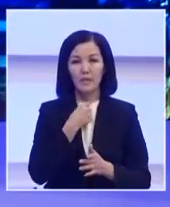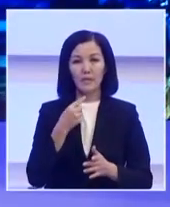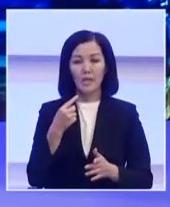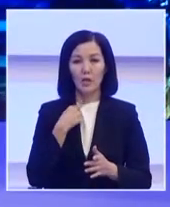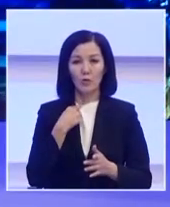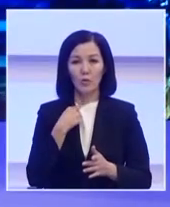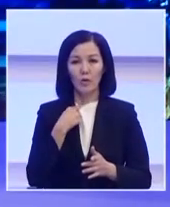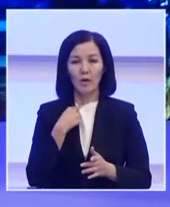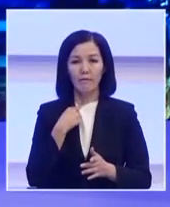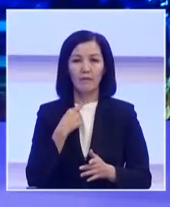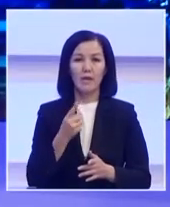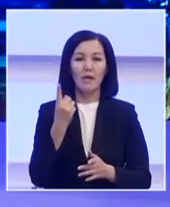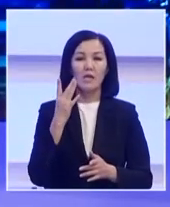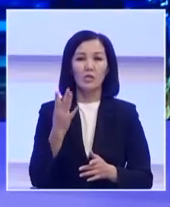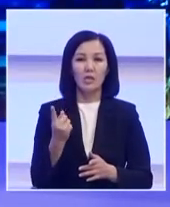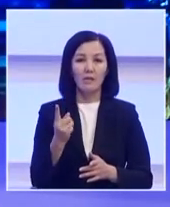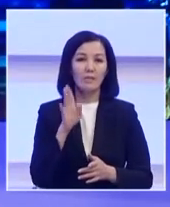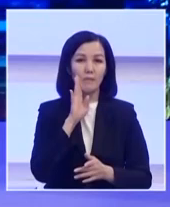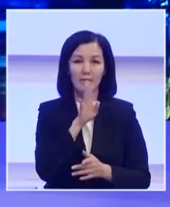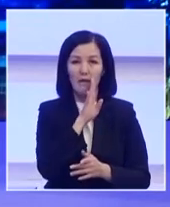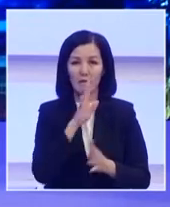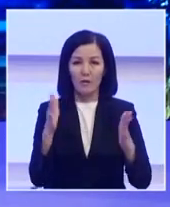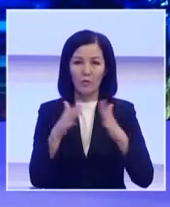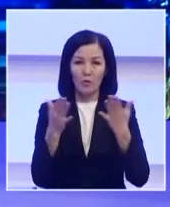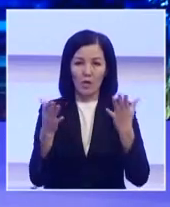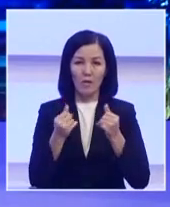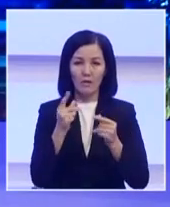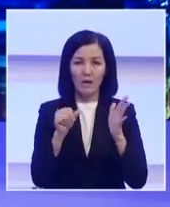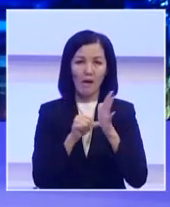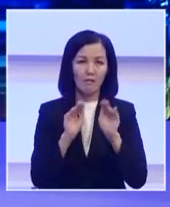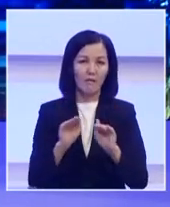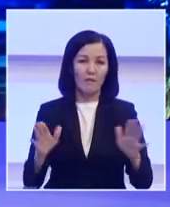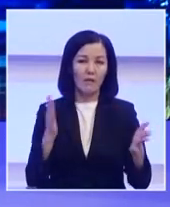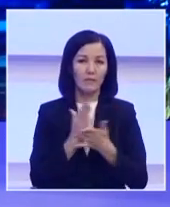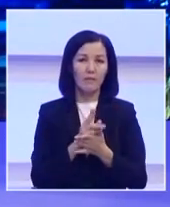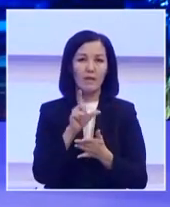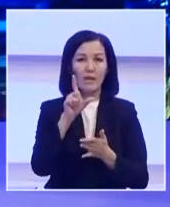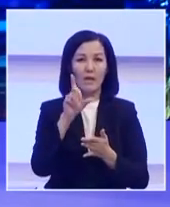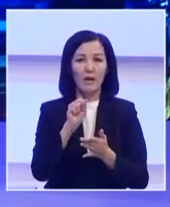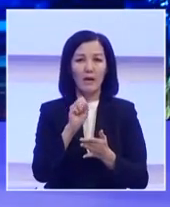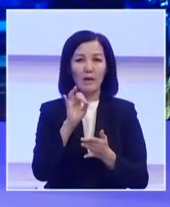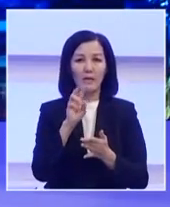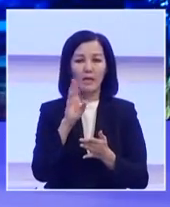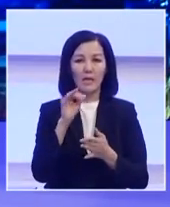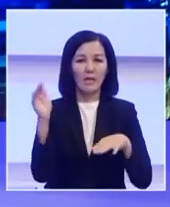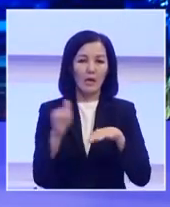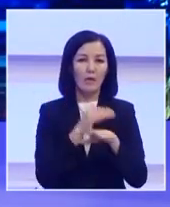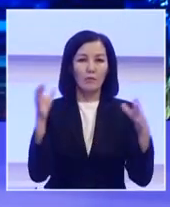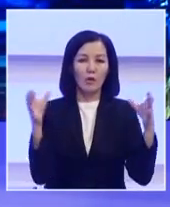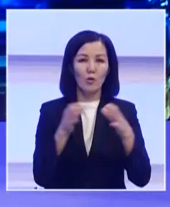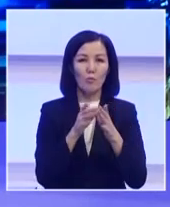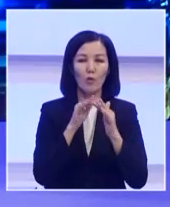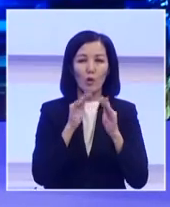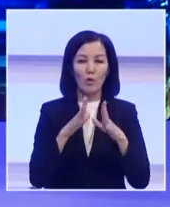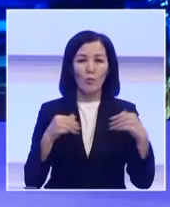Алты баланың нәсібі талдықорғандық жалғыз басты ана баспаналы болды. Қарекет қайырымдылық қоры мұрындық болып, көп балалы отбасына